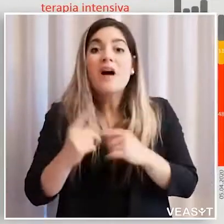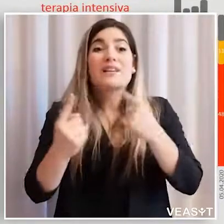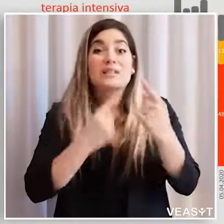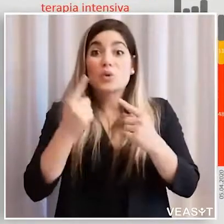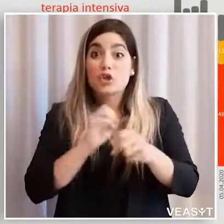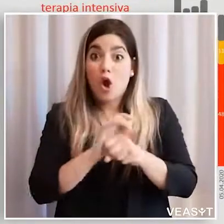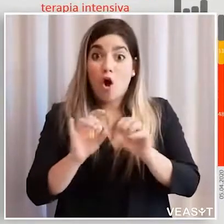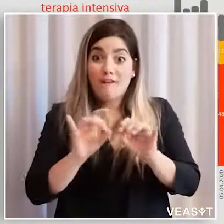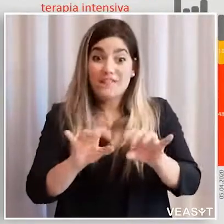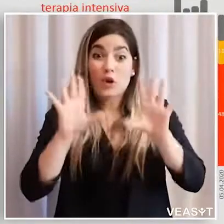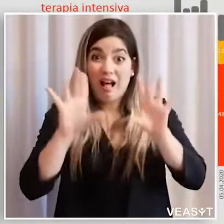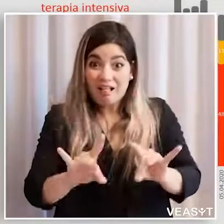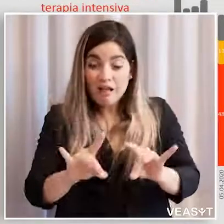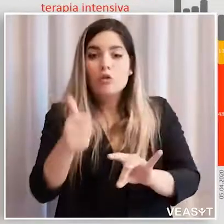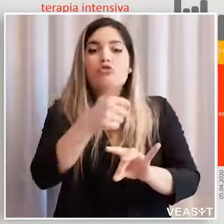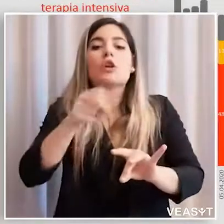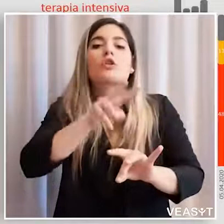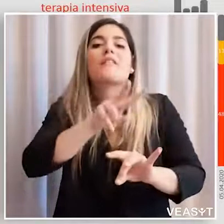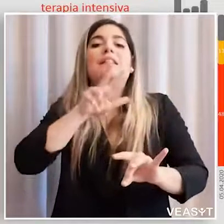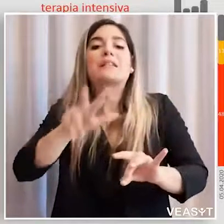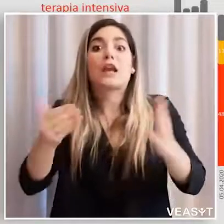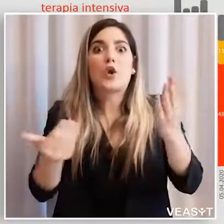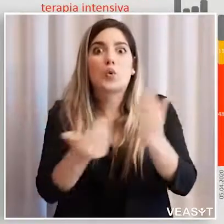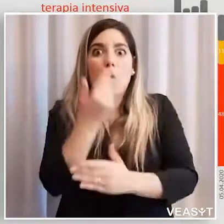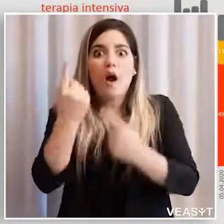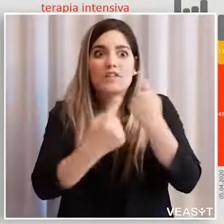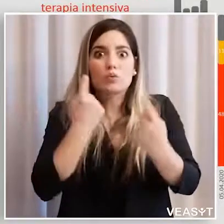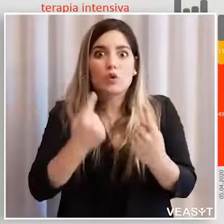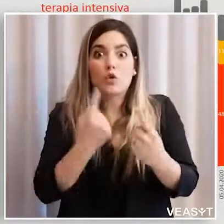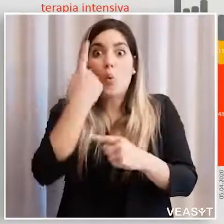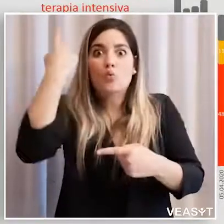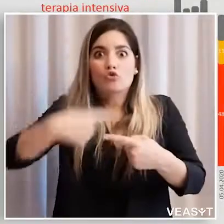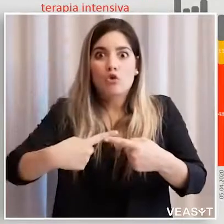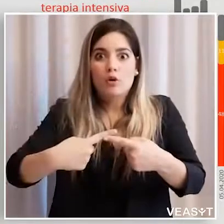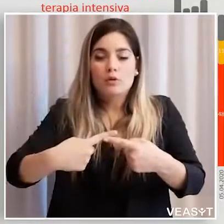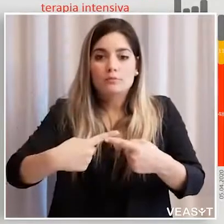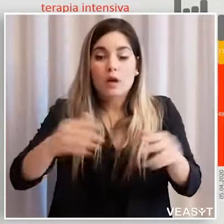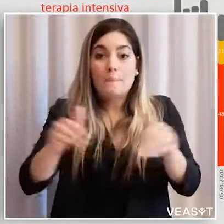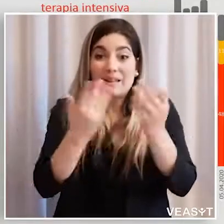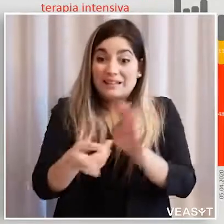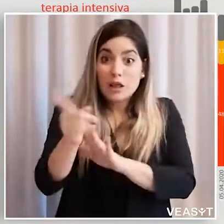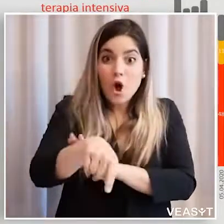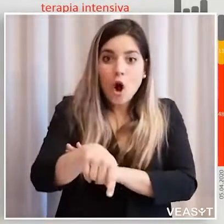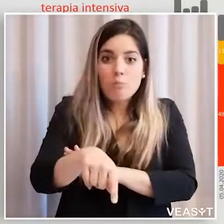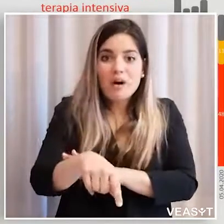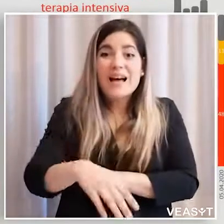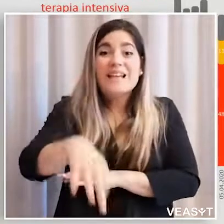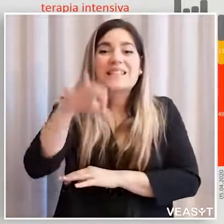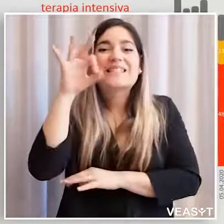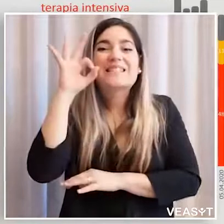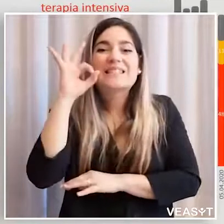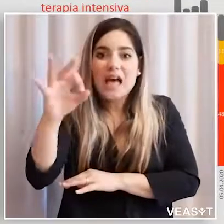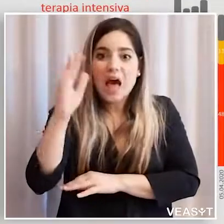modi nuovi casi registrati 123 nuovi casi non giorno il mattino seguente ci siamo ritrovati con